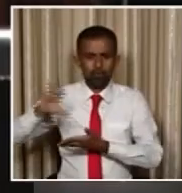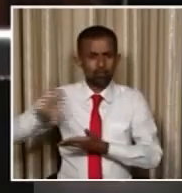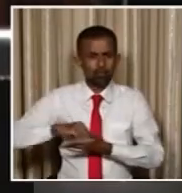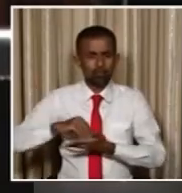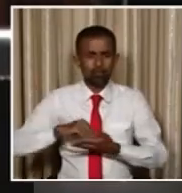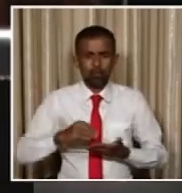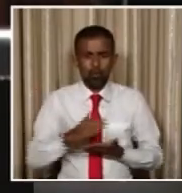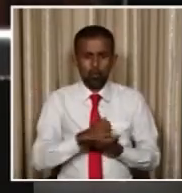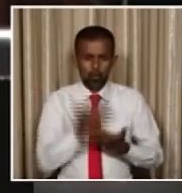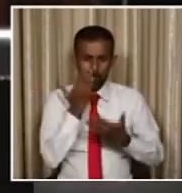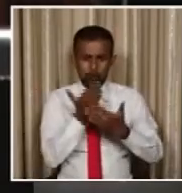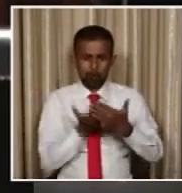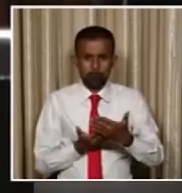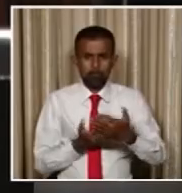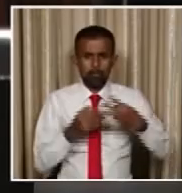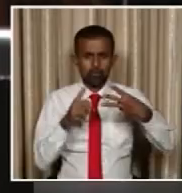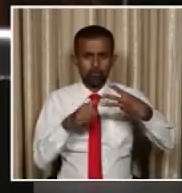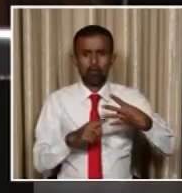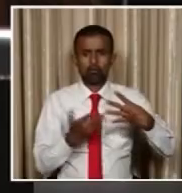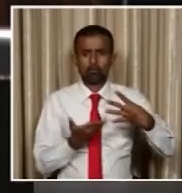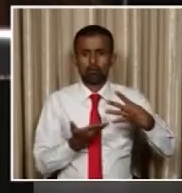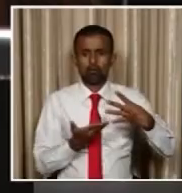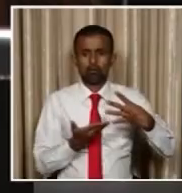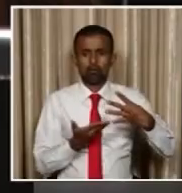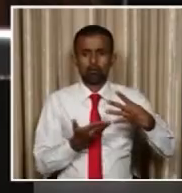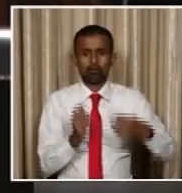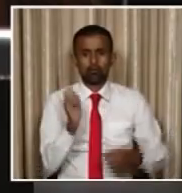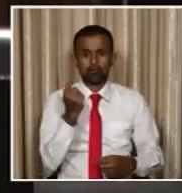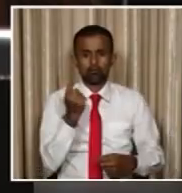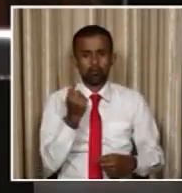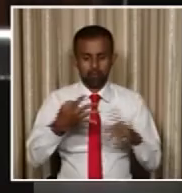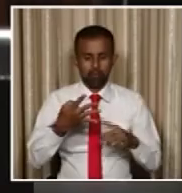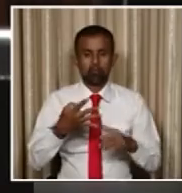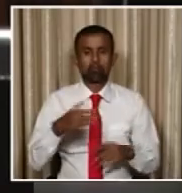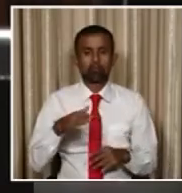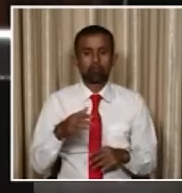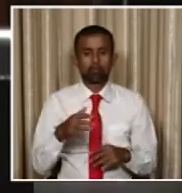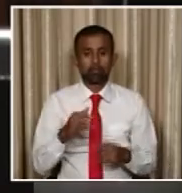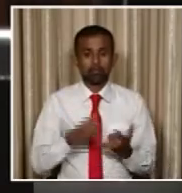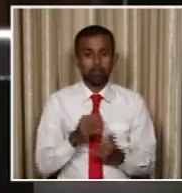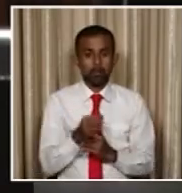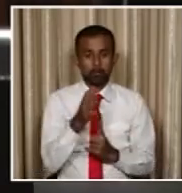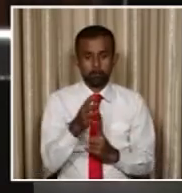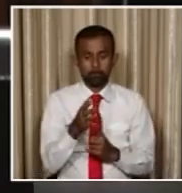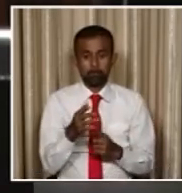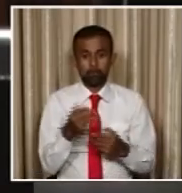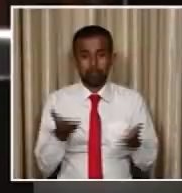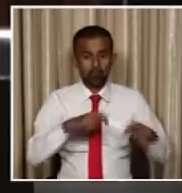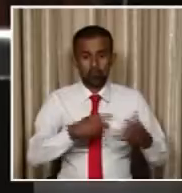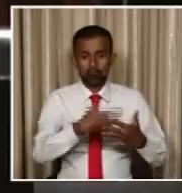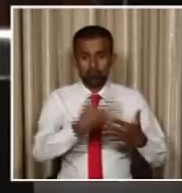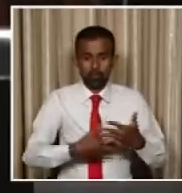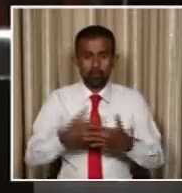මේ හැම එකකෙම බැලුවම තුන්වෙනියා නැත්තම් හතරවෙනියා ජයග්‍රහණේ පැත්ත පලාදක නැහැ සජිත් ප්‍රේමදාස මහත්මයාත් එක්ක සංසන්දනය කරලා